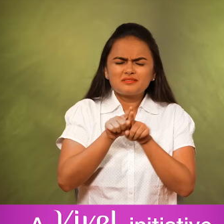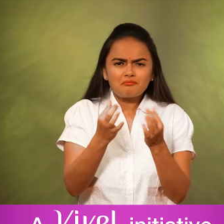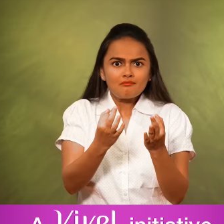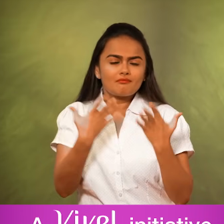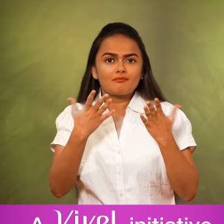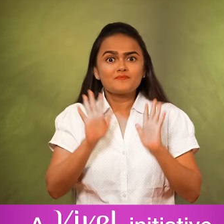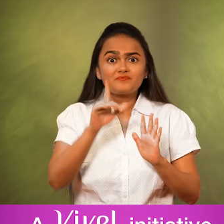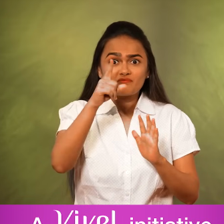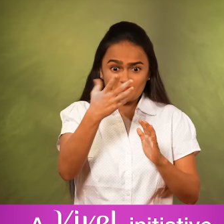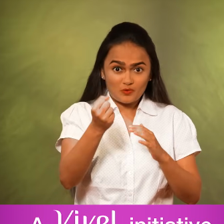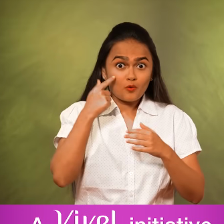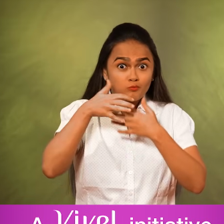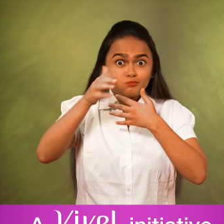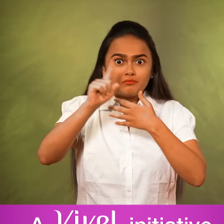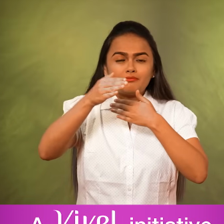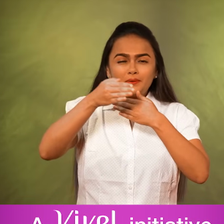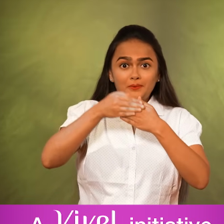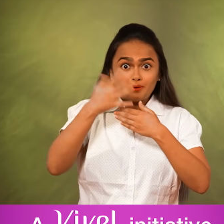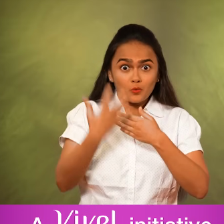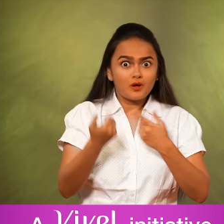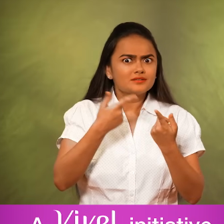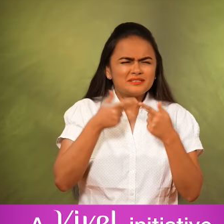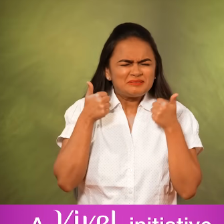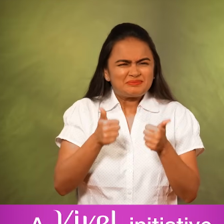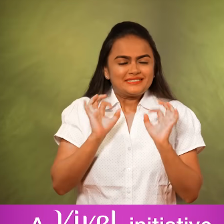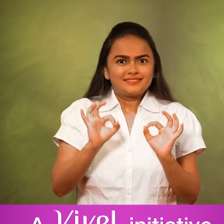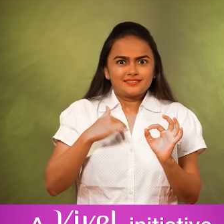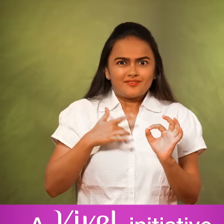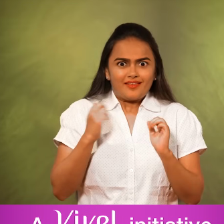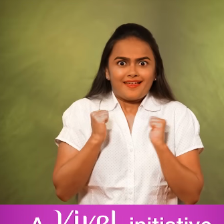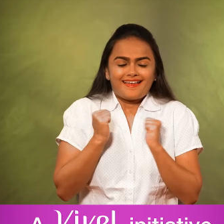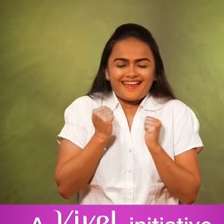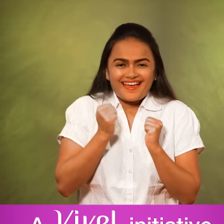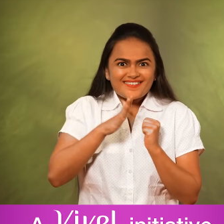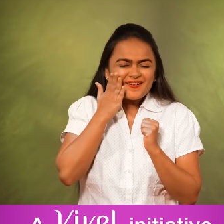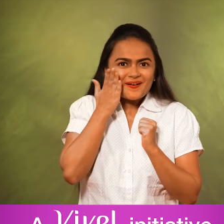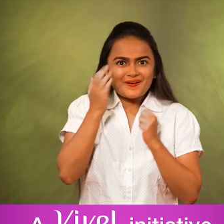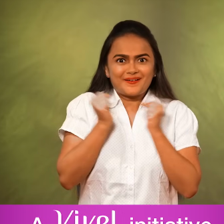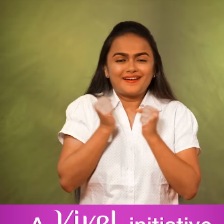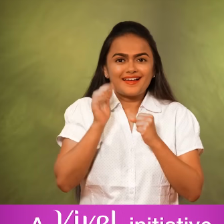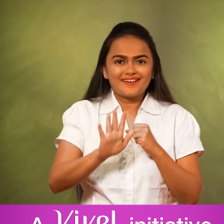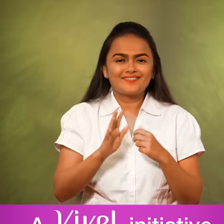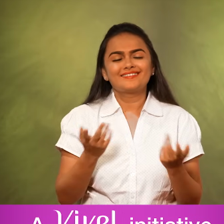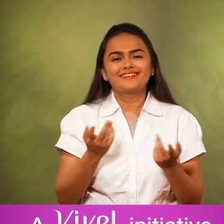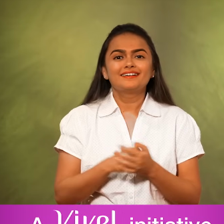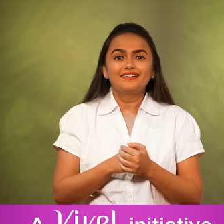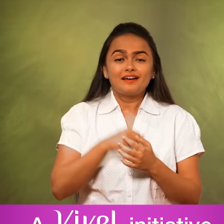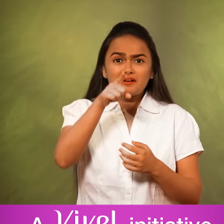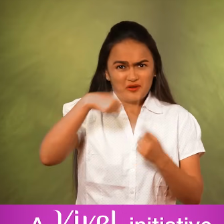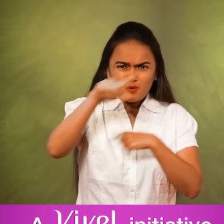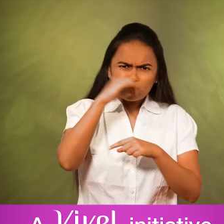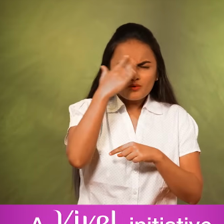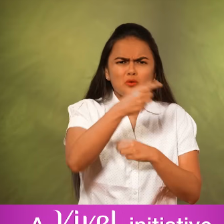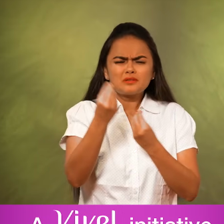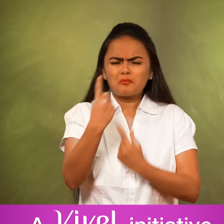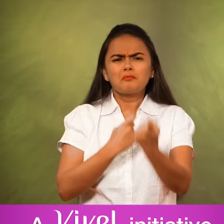This just works like magic if you want to depuff your face. Nothing like this. ठंडा लग रहा है. ओके, तो कई लोग मुझसे पूछते